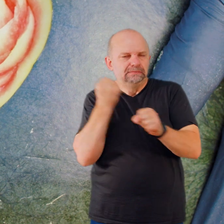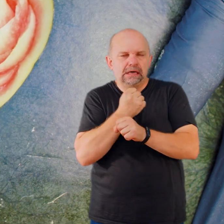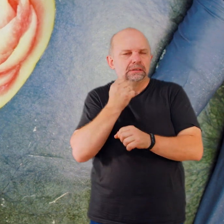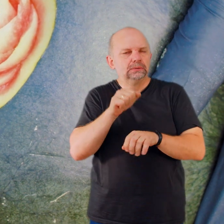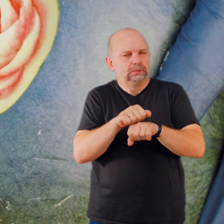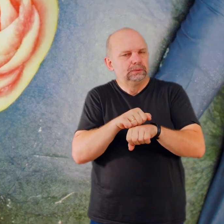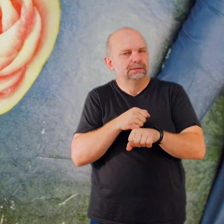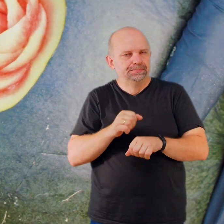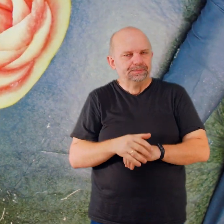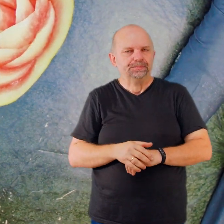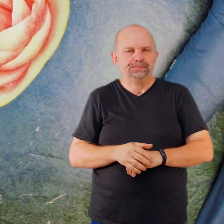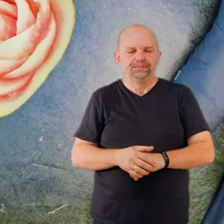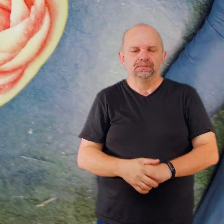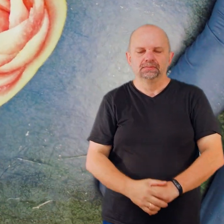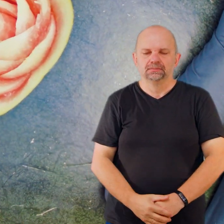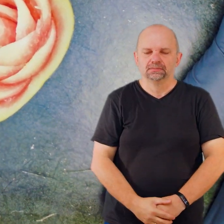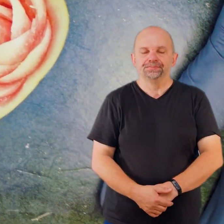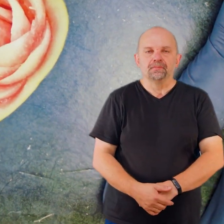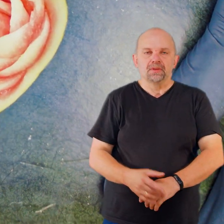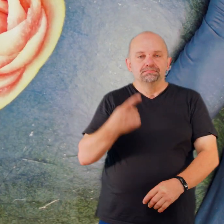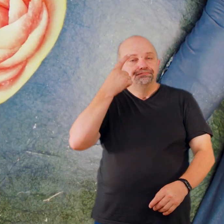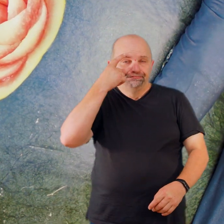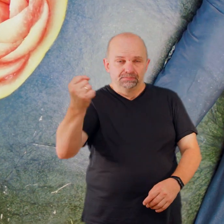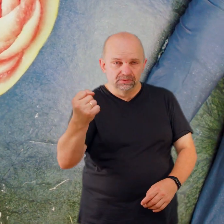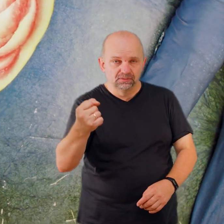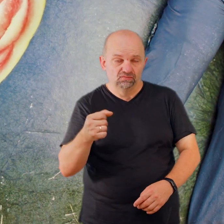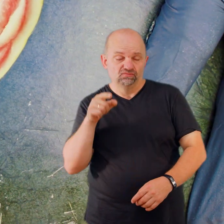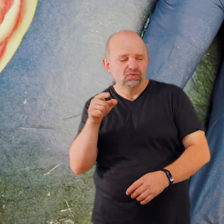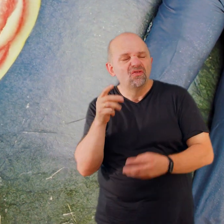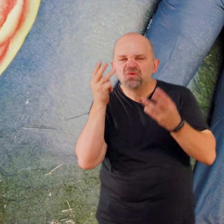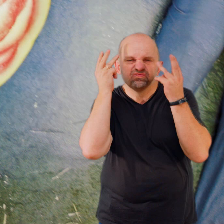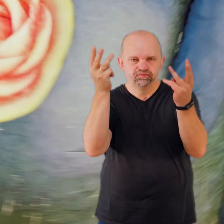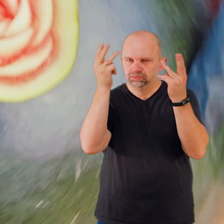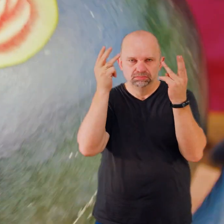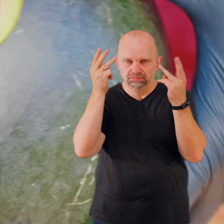O, oto w ten sposób, płatki zewnętrzne tam się ładnie powtarzają.